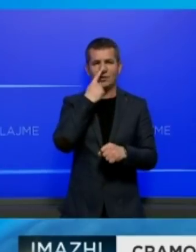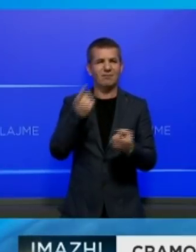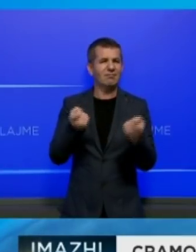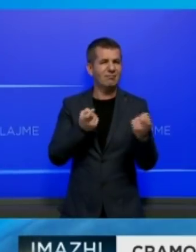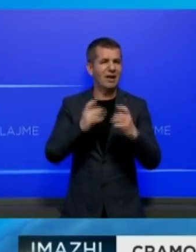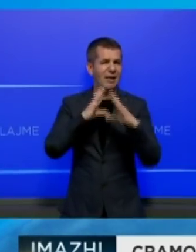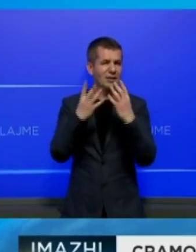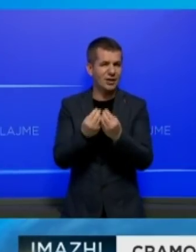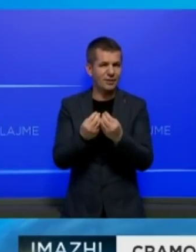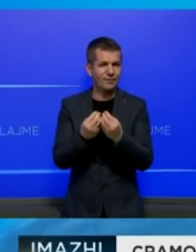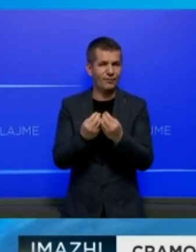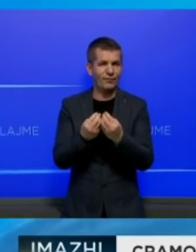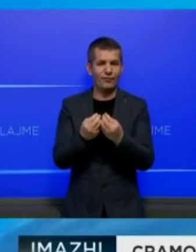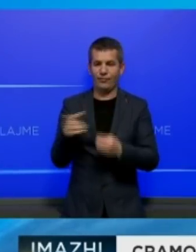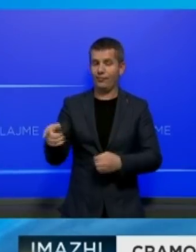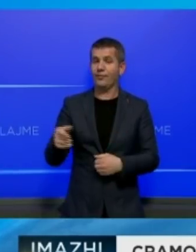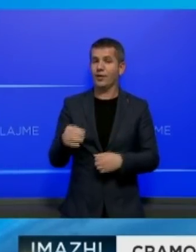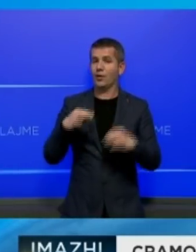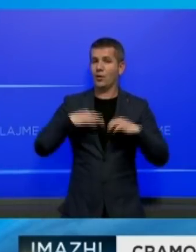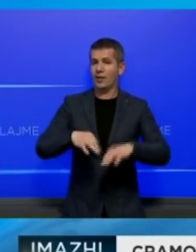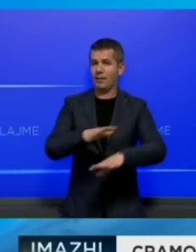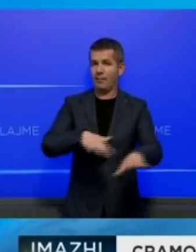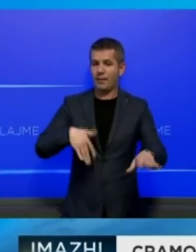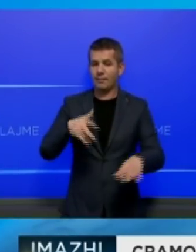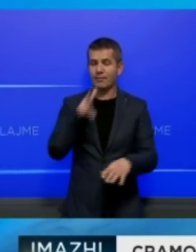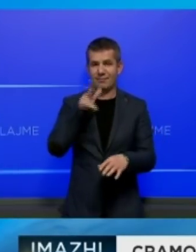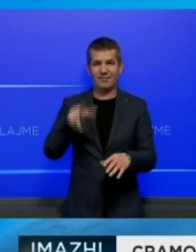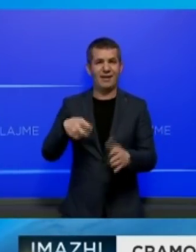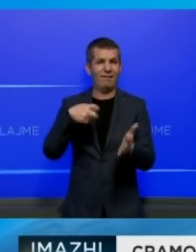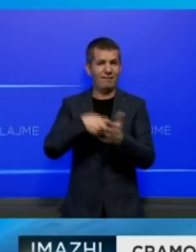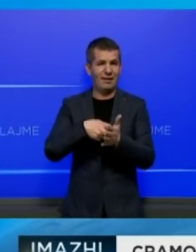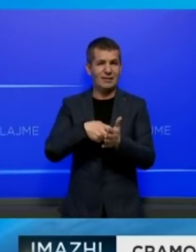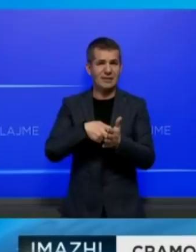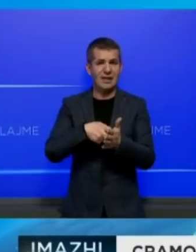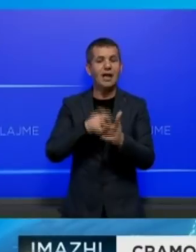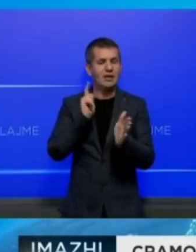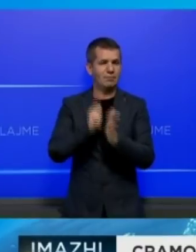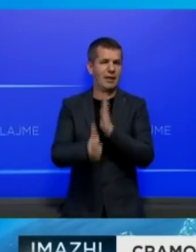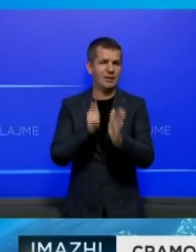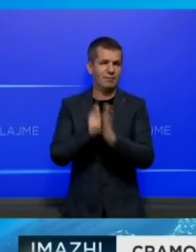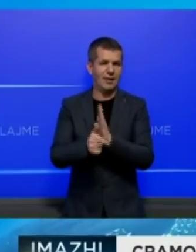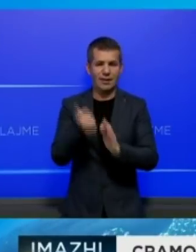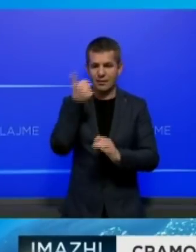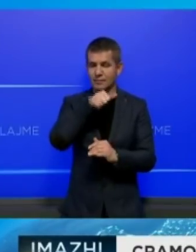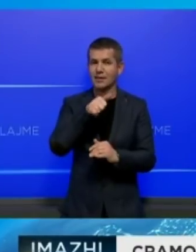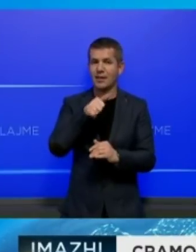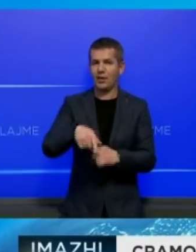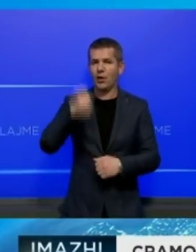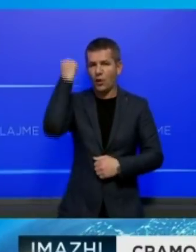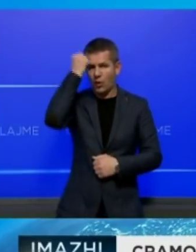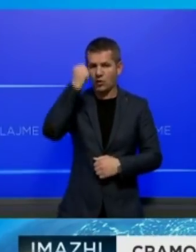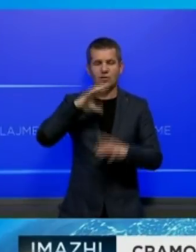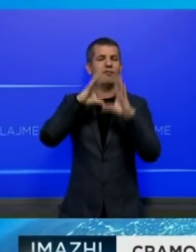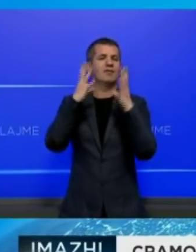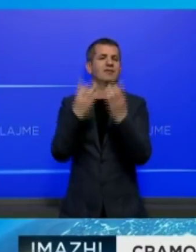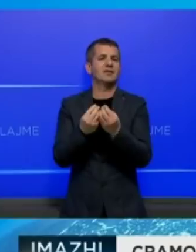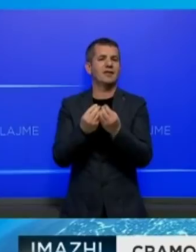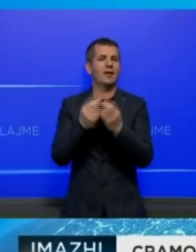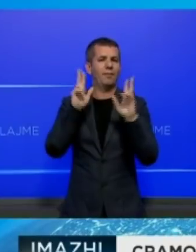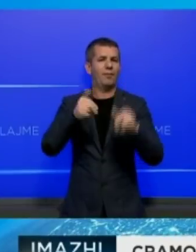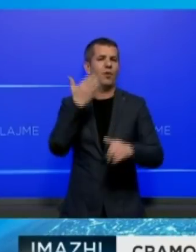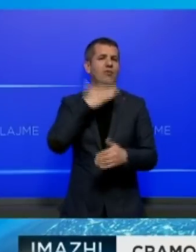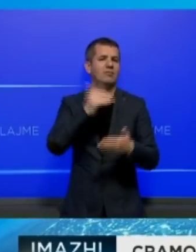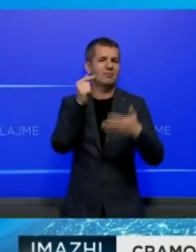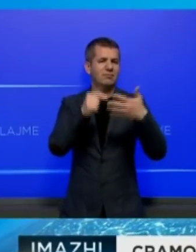Ukrainës. Tutje Konjufca kërkoi që procesi liberalizimit të përmbyllet sa më parë, pasi që sipas tij Kosova i ka përmbushur kriteret. Në